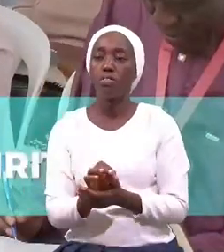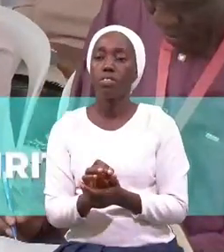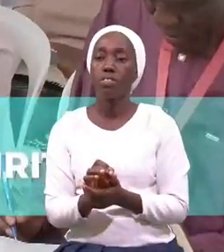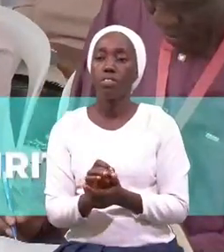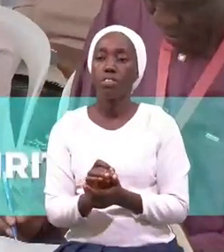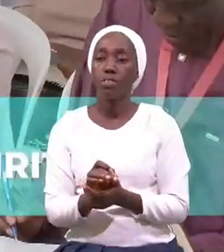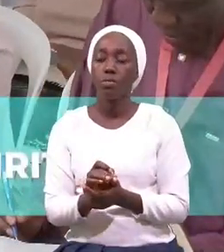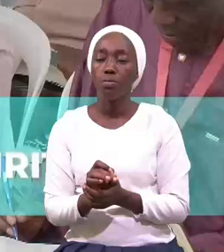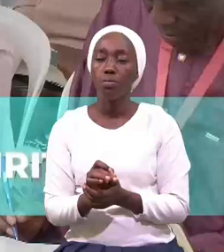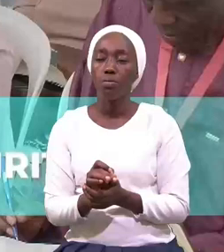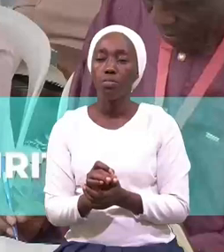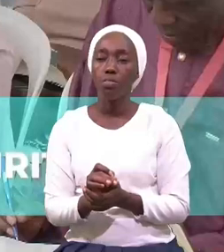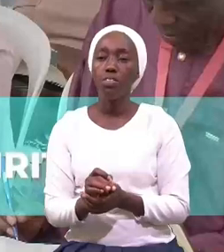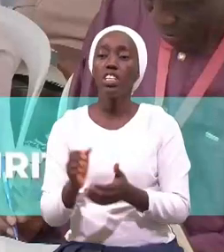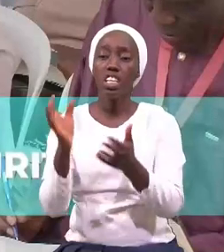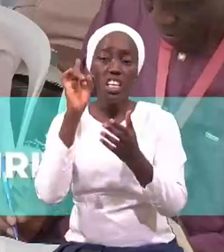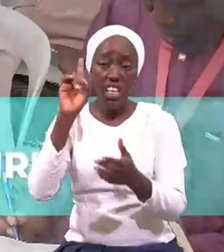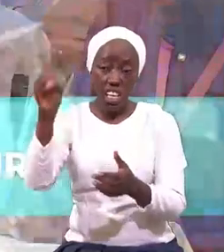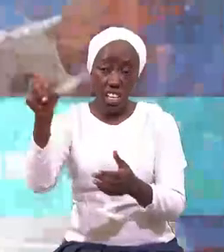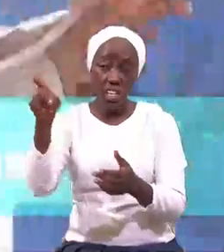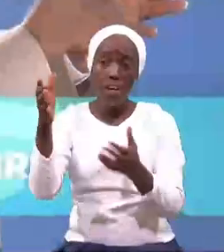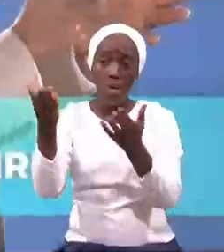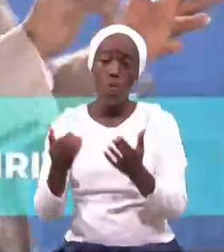Il veut que nous recevons.